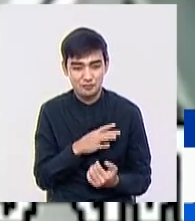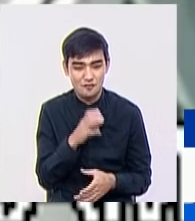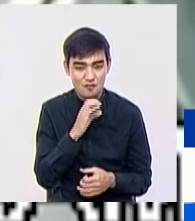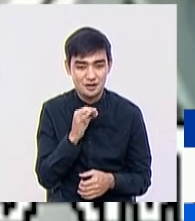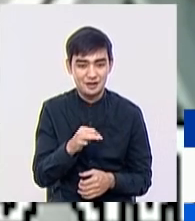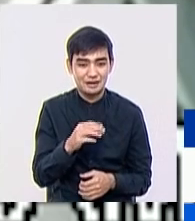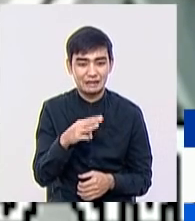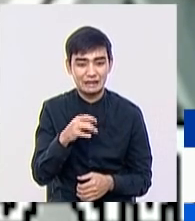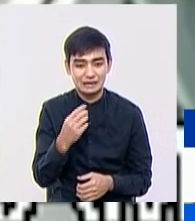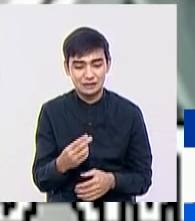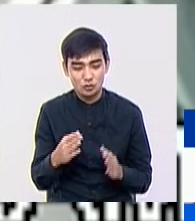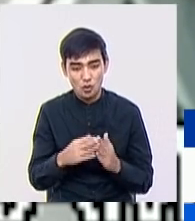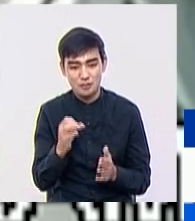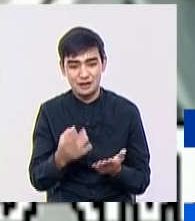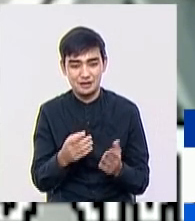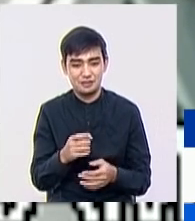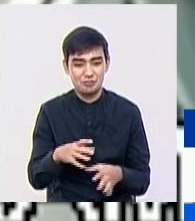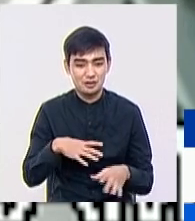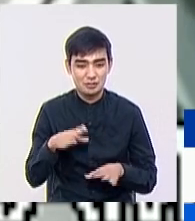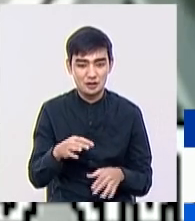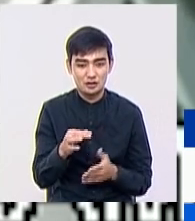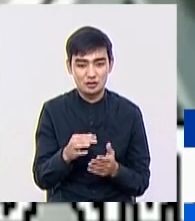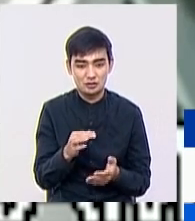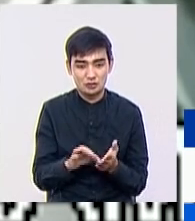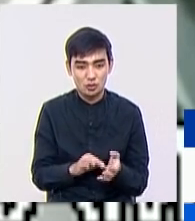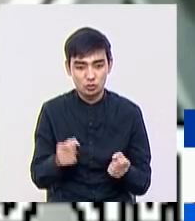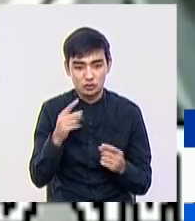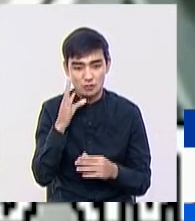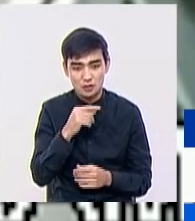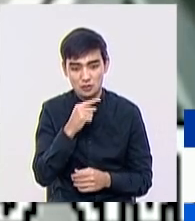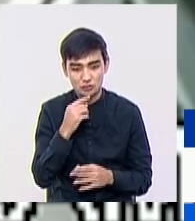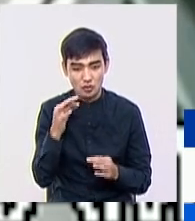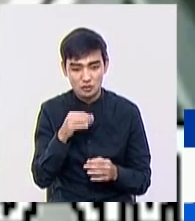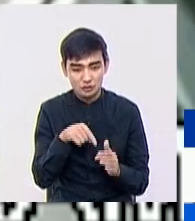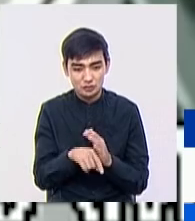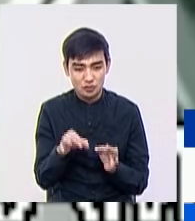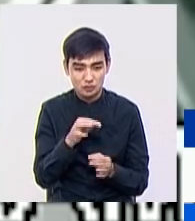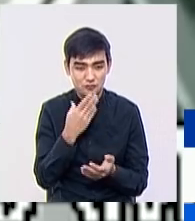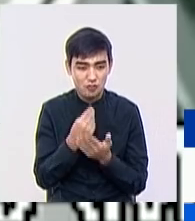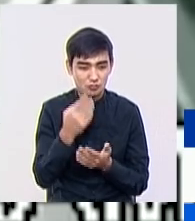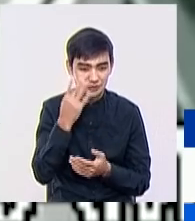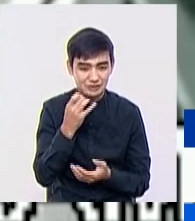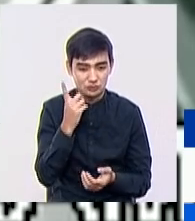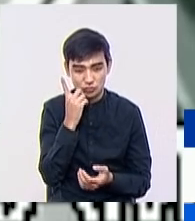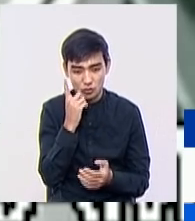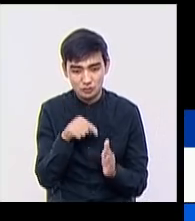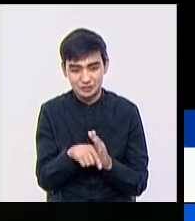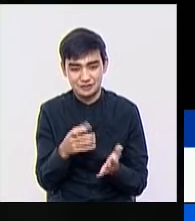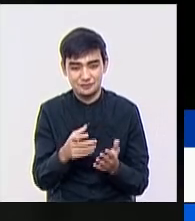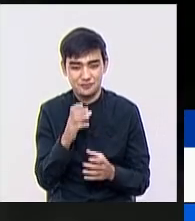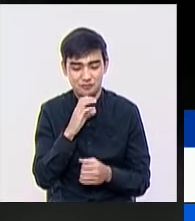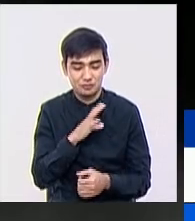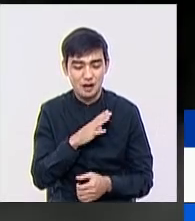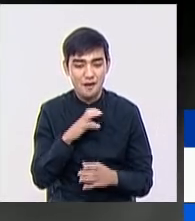охоты – торговые дома и рынки. Своих жертв вычисляют сразу. Они примечают рассеянных, погруженных в свои мысли или в телефон, сутулых.